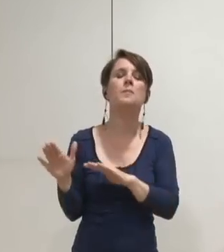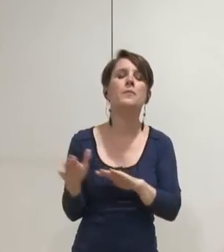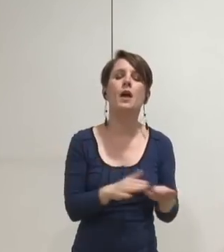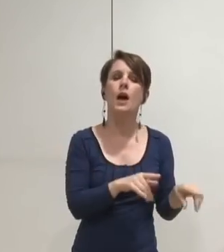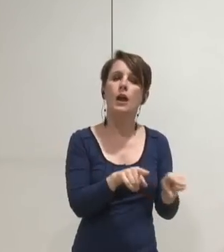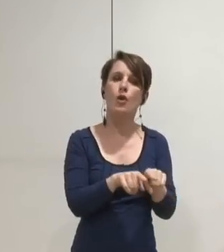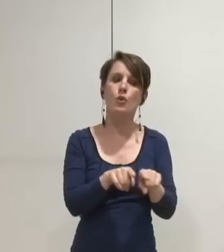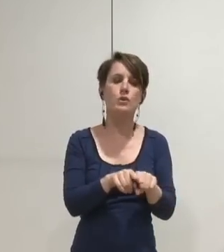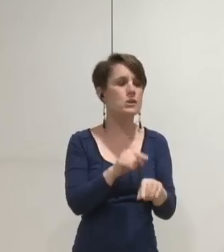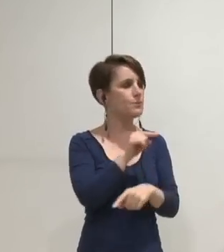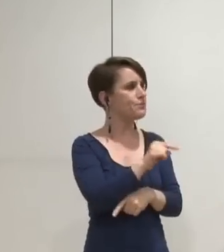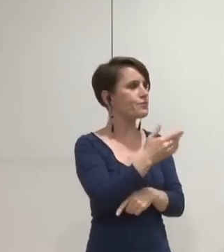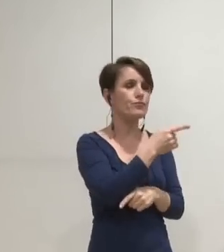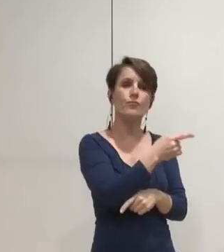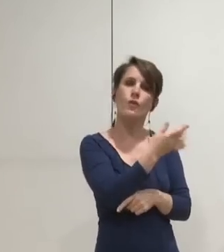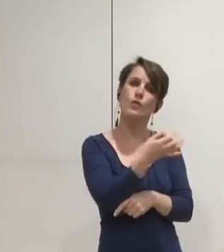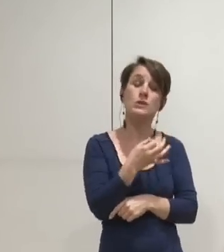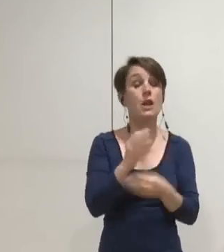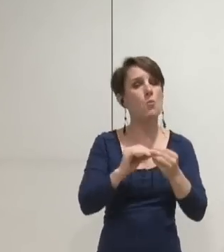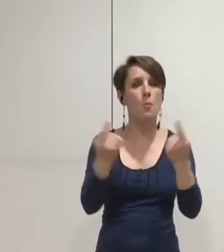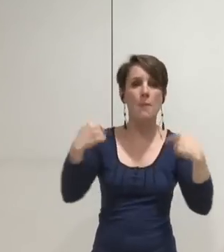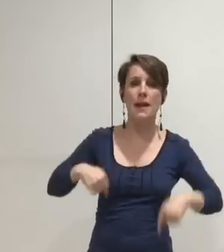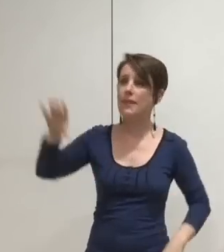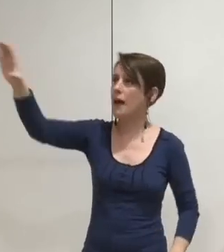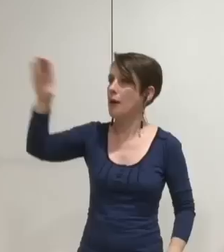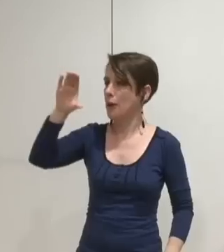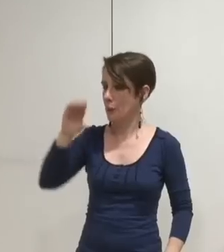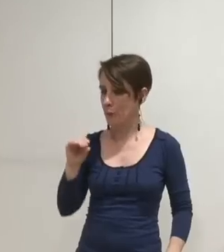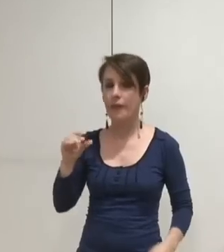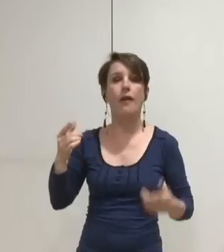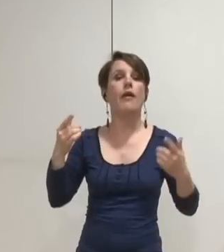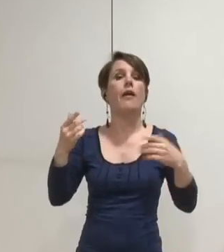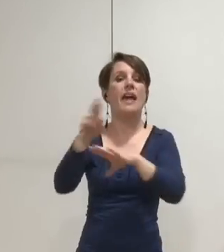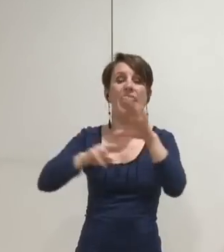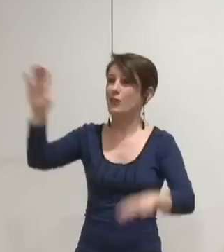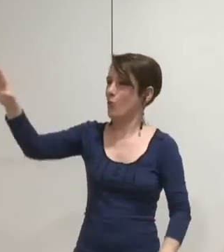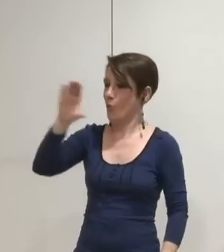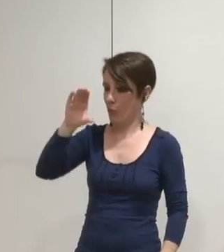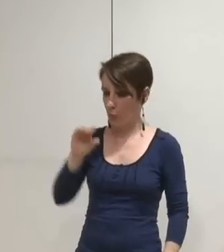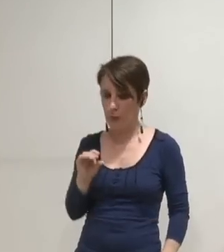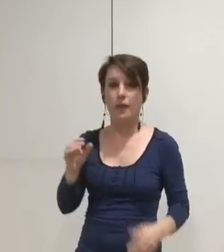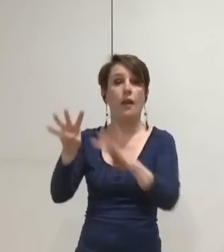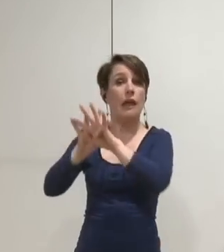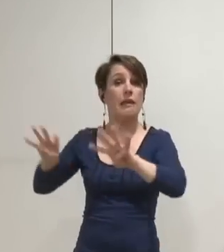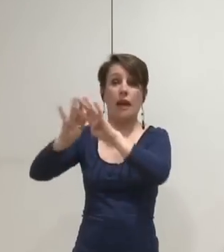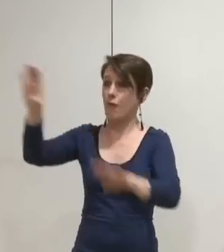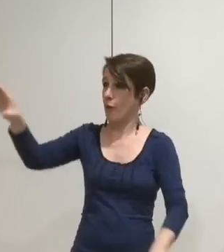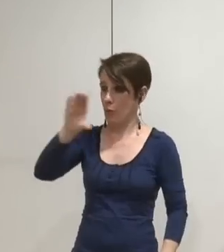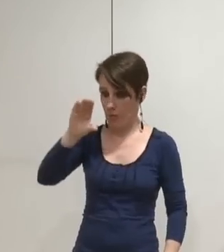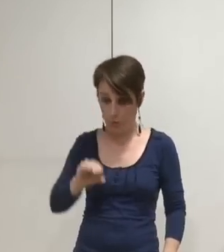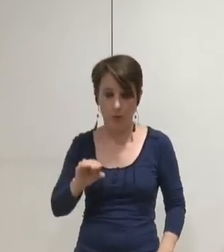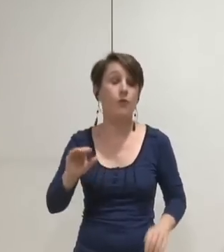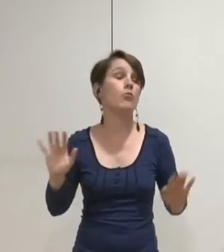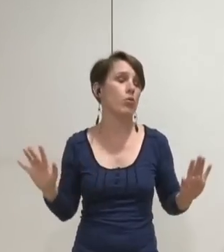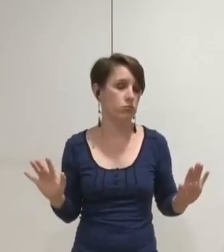venez de souligner aussi c'est la baisse des concours de l'état de la région de la CAF et cetera 15 à 18 %. ça m'amène quand même à